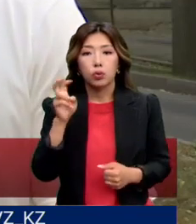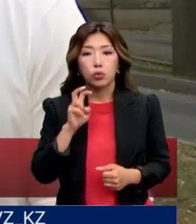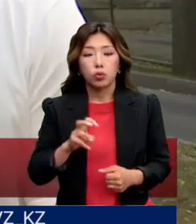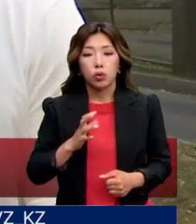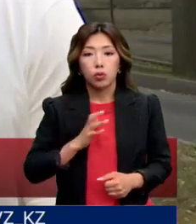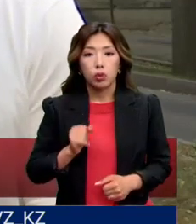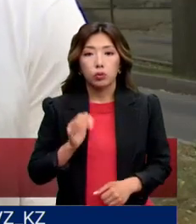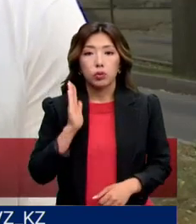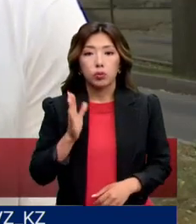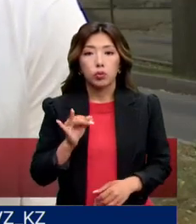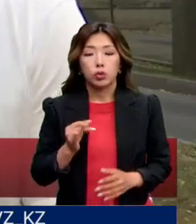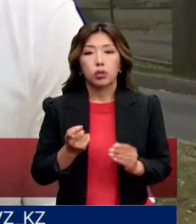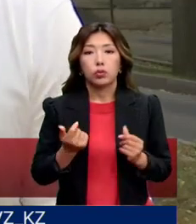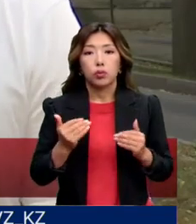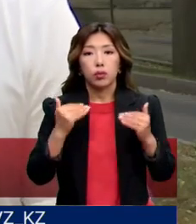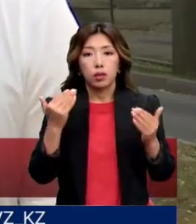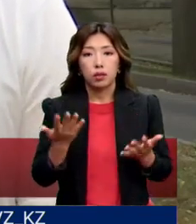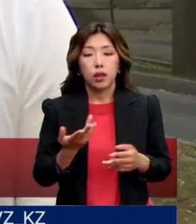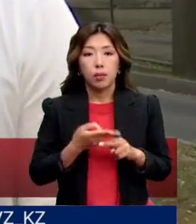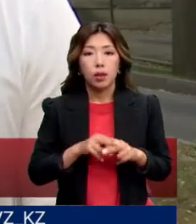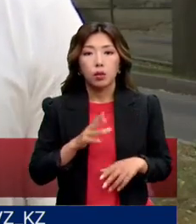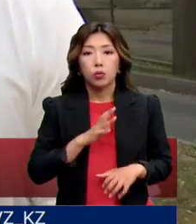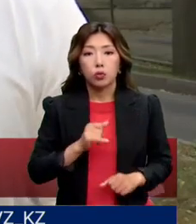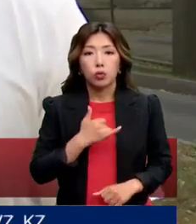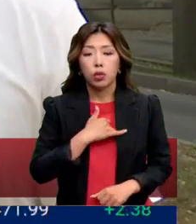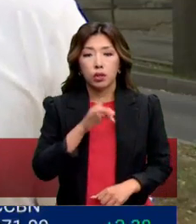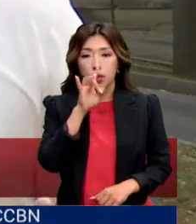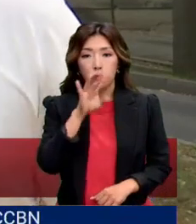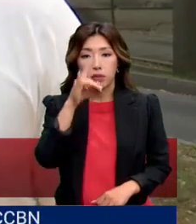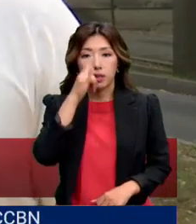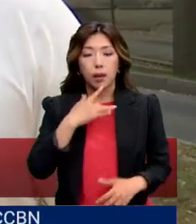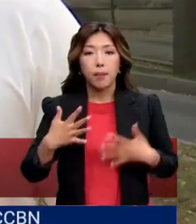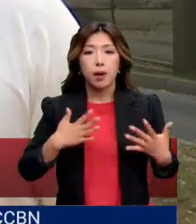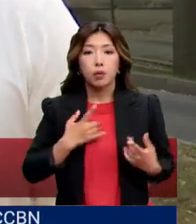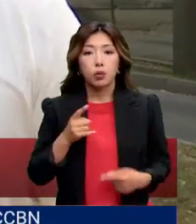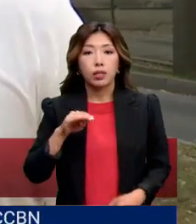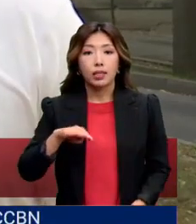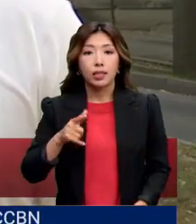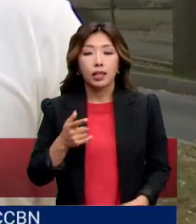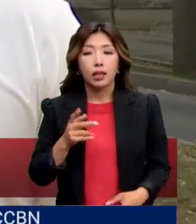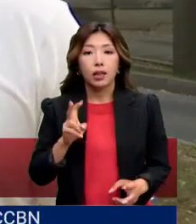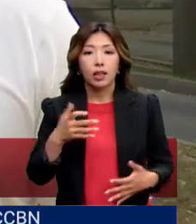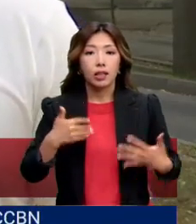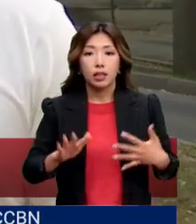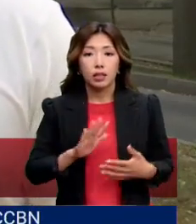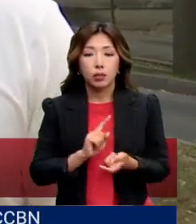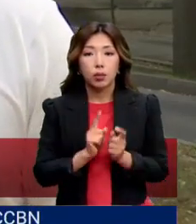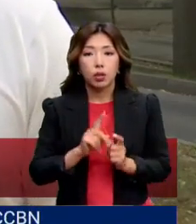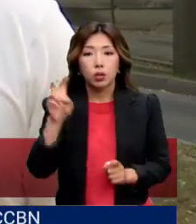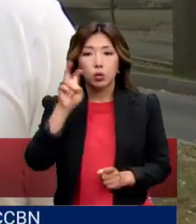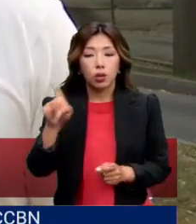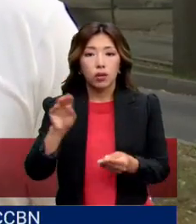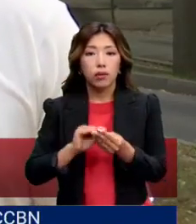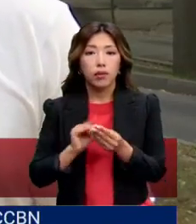что это должно вызывать панику на нашем рынке, потому что это не ослабление тенге, это укрепление доллара. Это